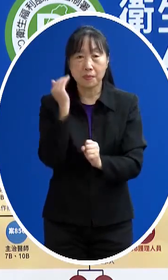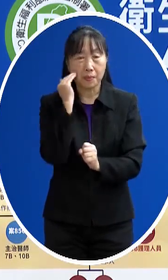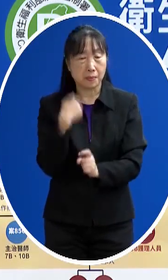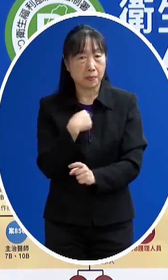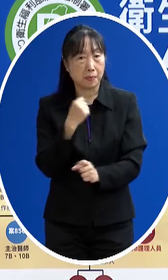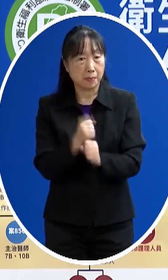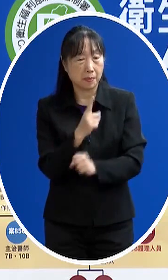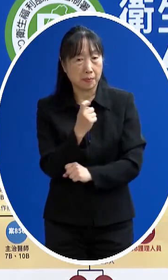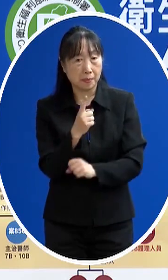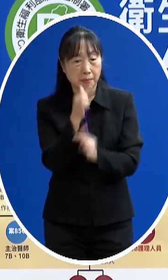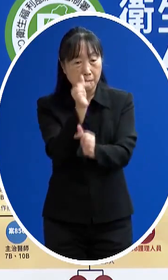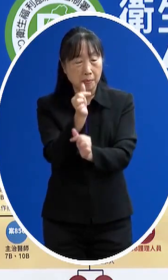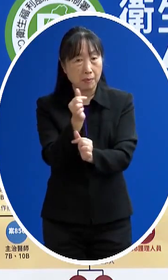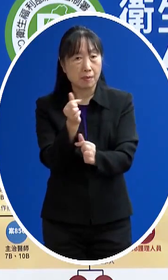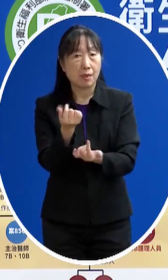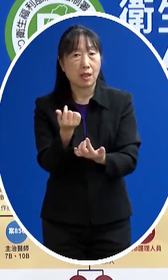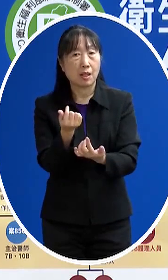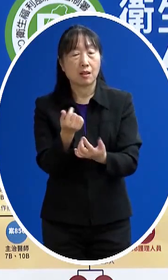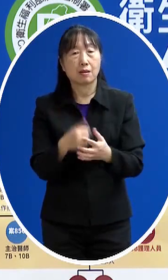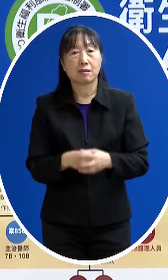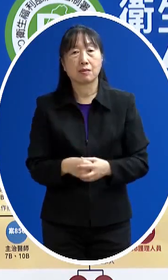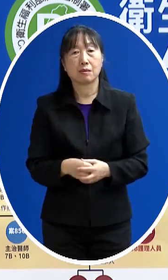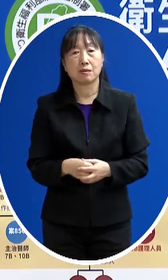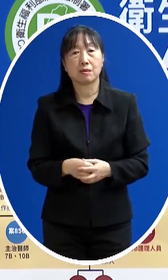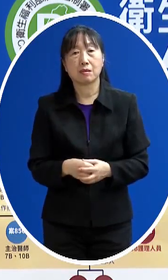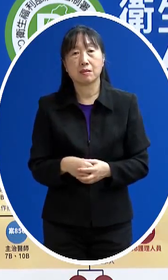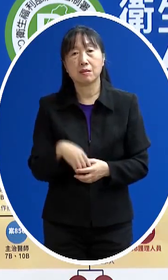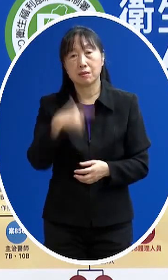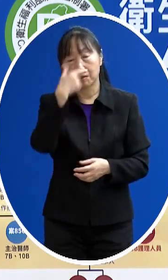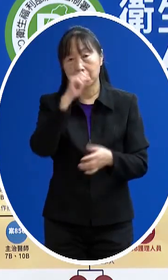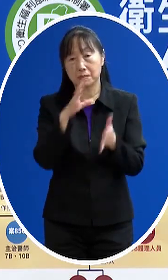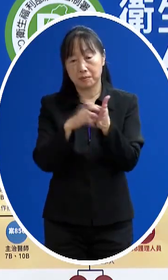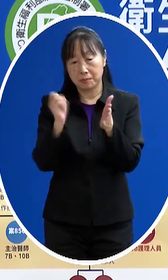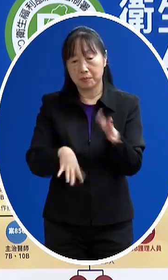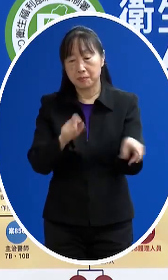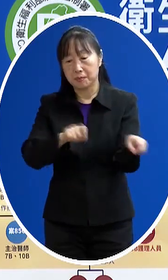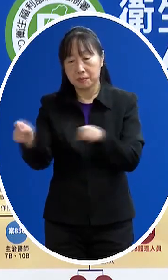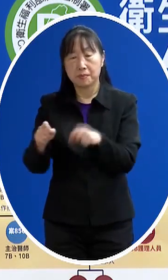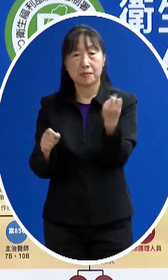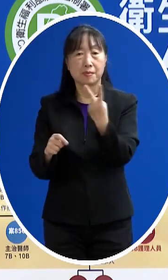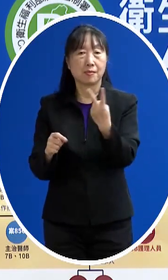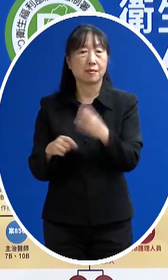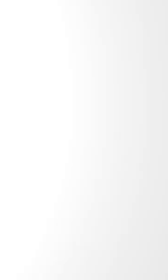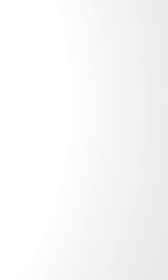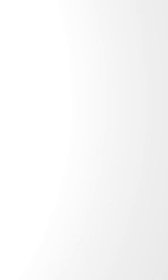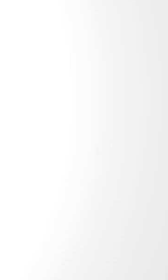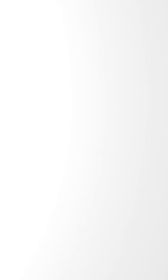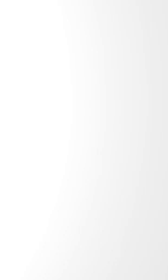法做好万全的准备，那就请延迟或者是不要办。